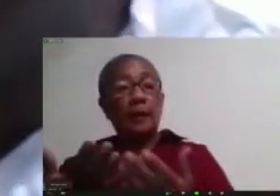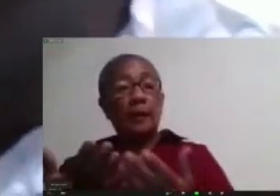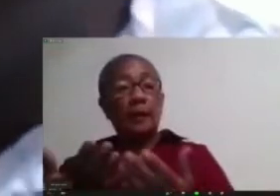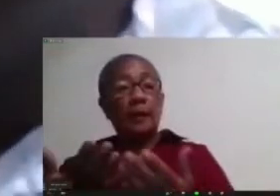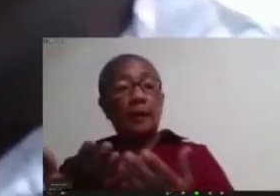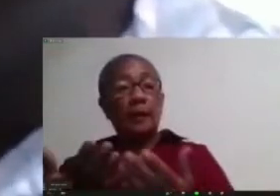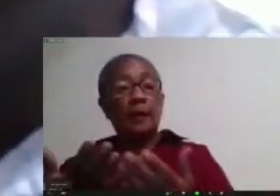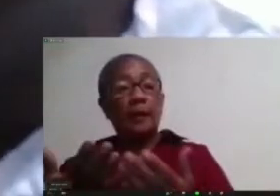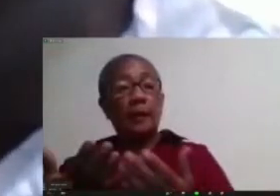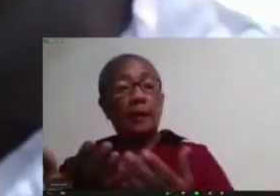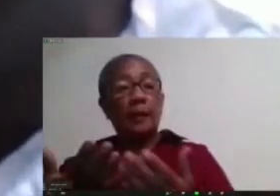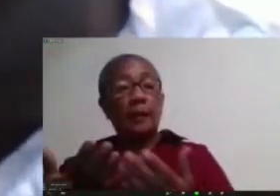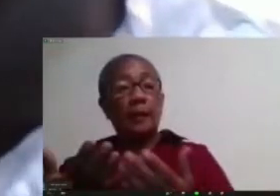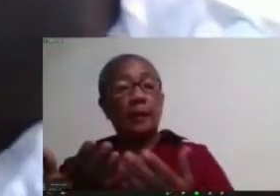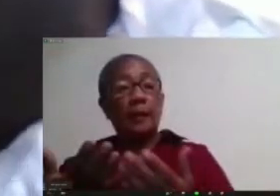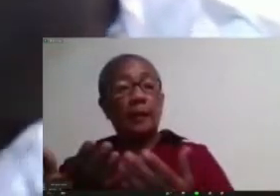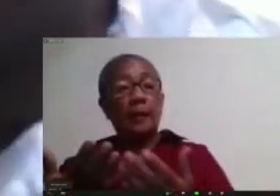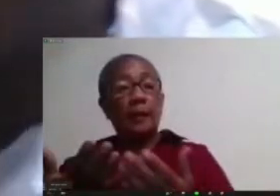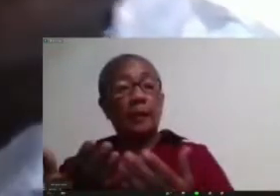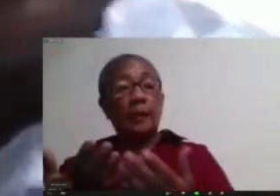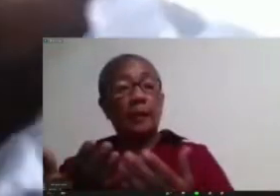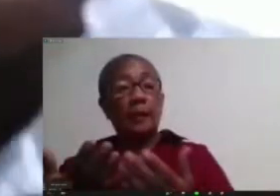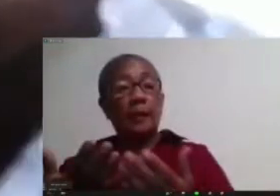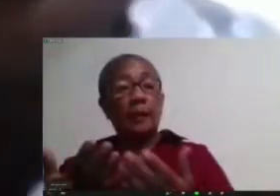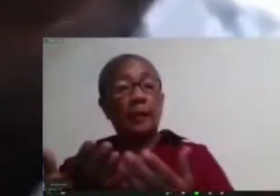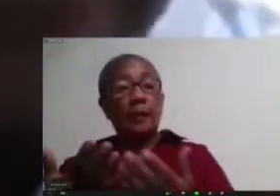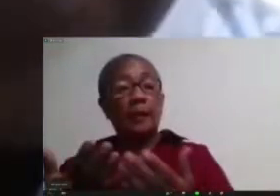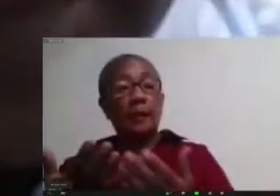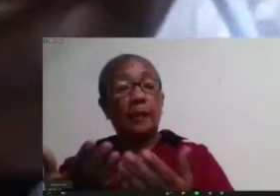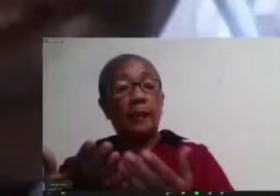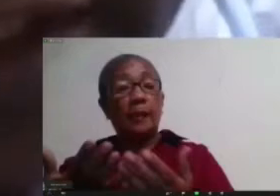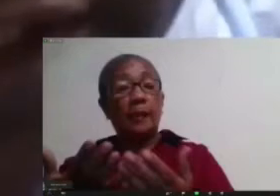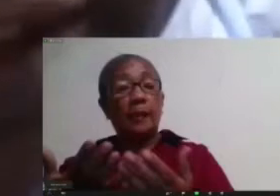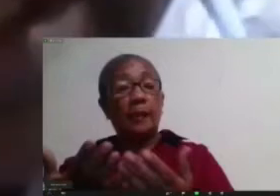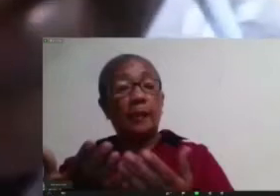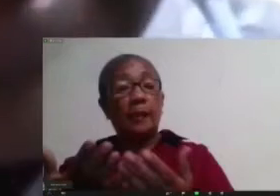nutshell. Misschien kan ik ook noemen dat ik